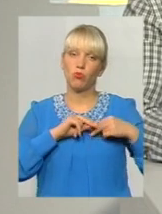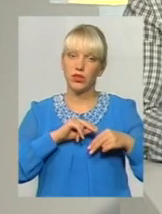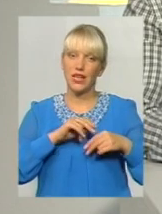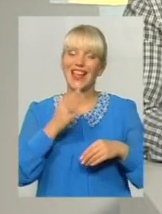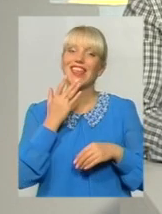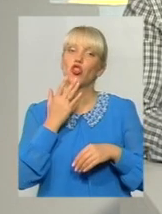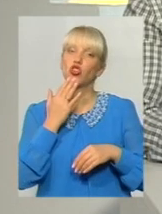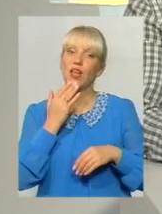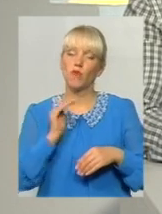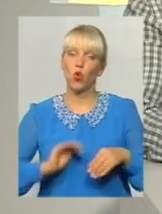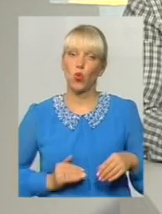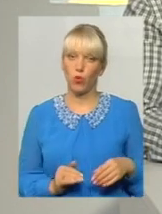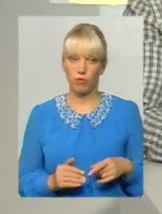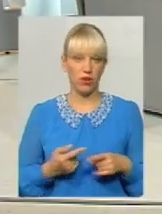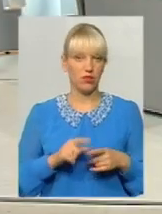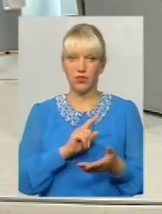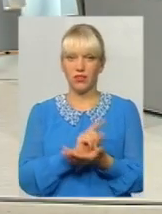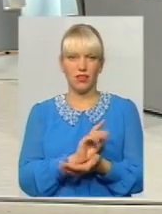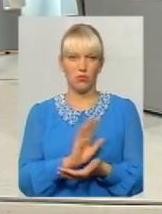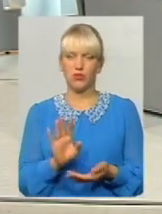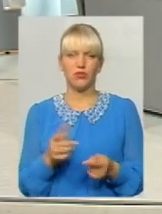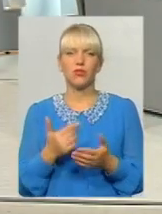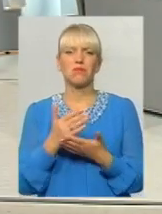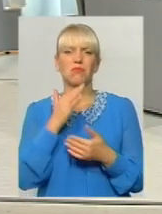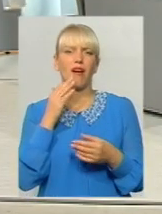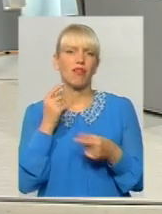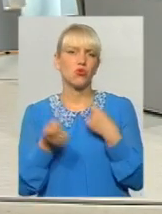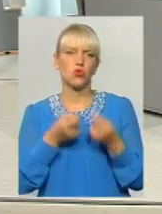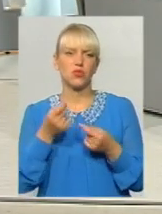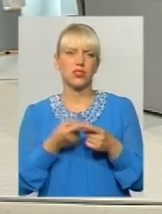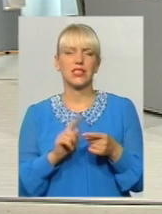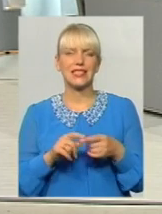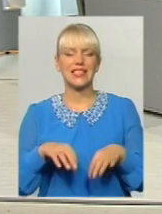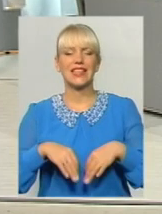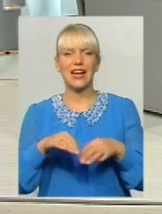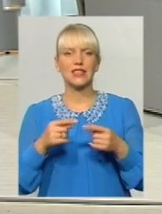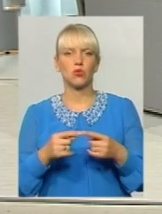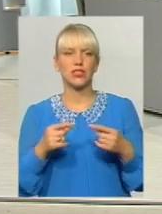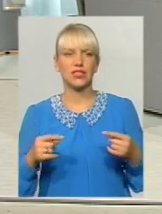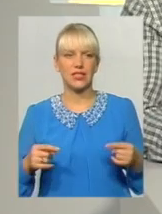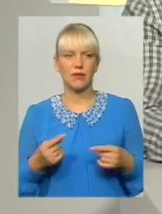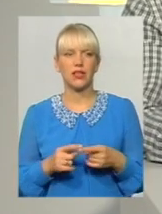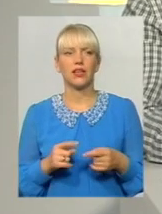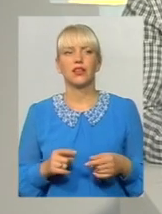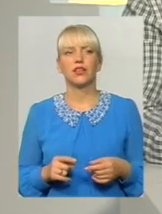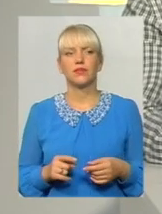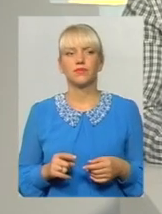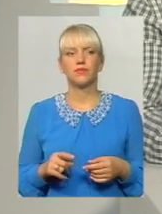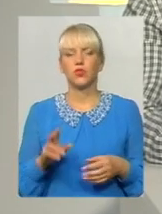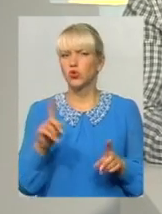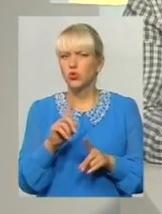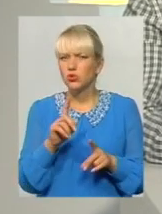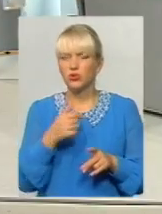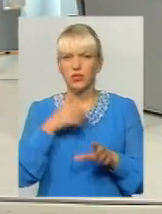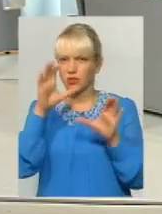я орієнтуюсь. Ні, тобто немає не такого. Обов'язково. Це є багато нюансів. Ну, фактом, ці транспортні засоби ну, на території України, так, якщо рухається на ньому, що нюансів